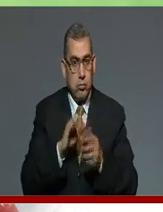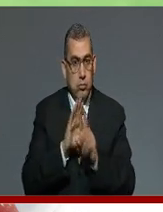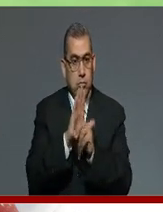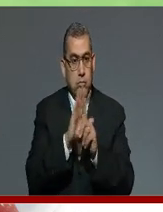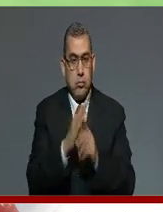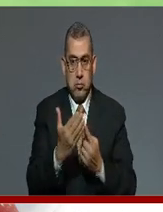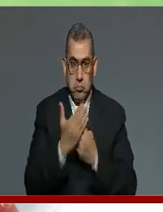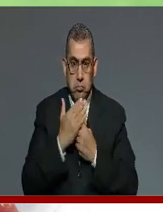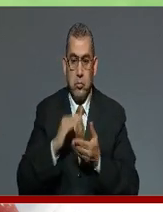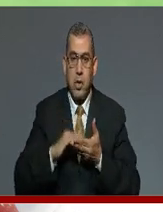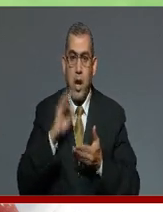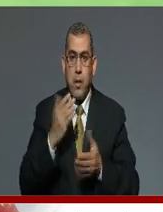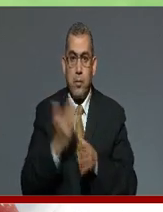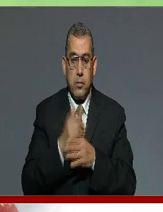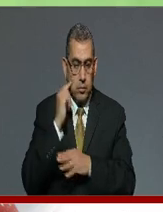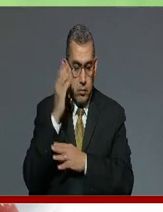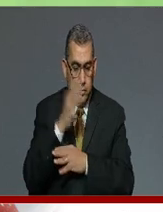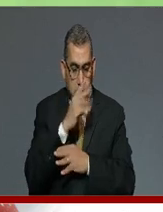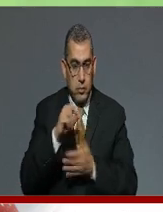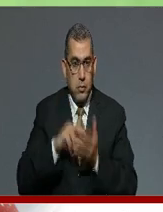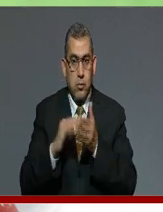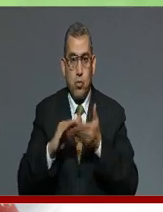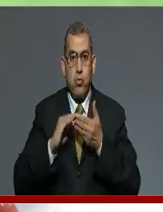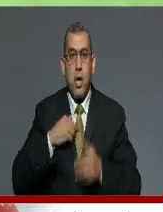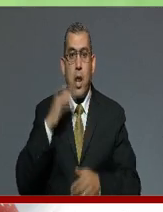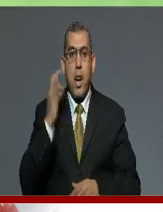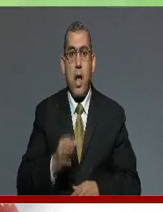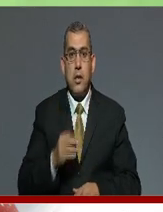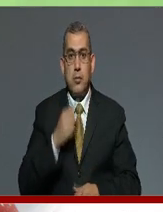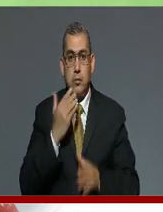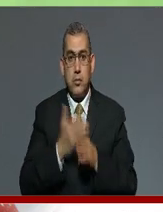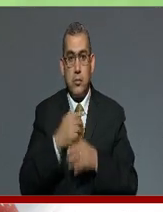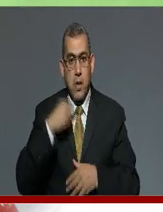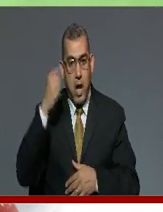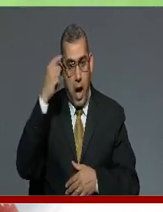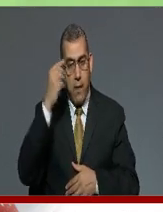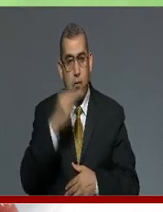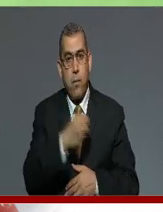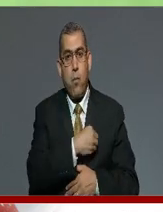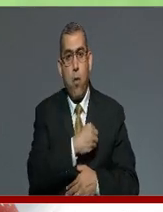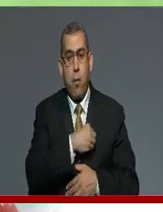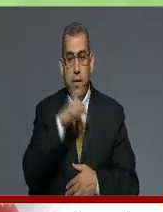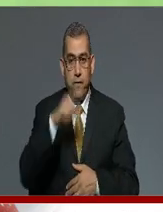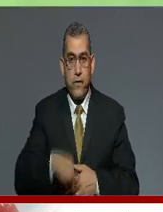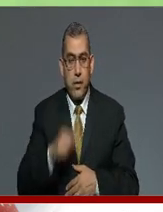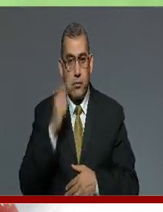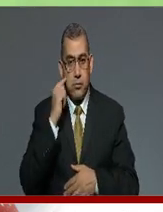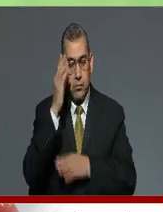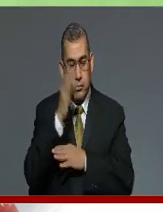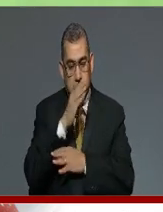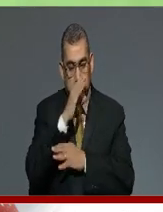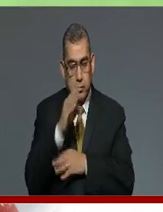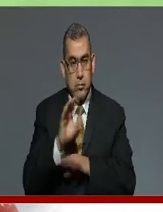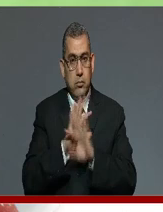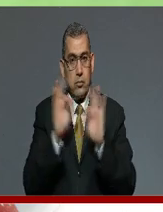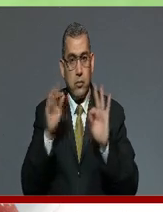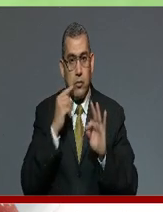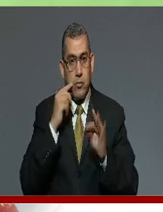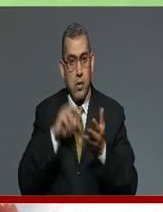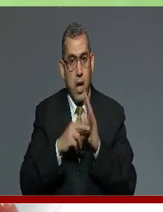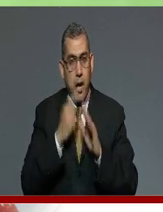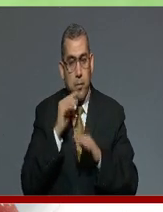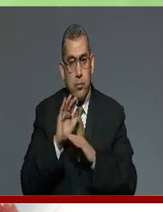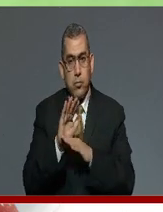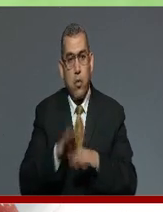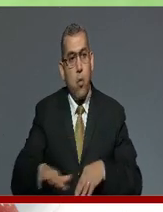دولنا بناء على هذه الخطه الاستراتيجيه وهذا يعني اننا نؤمن بان هناك فرصه لتحقيق المكسب للجميع